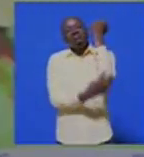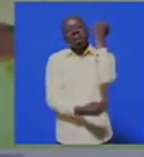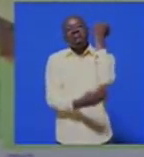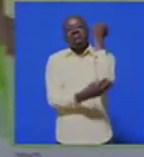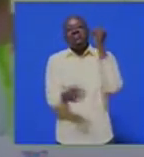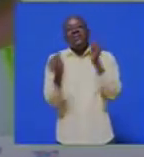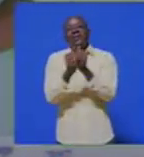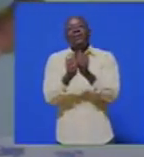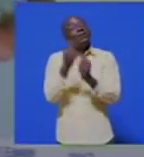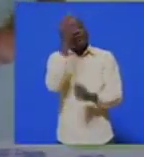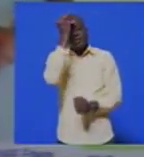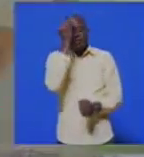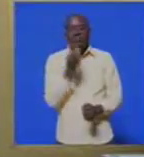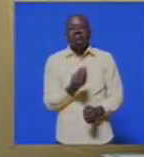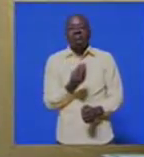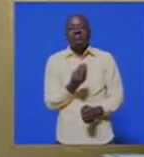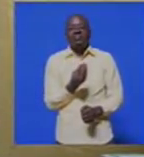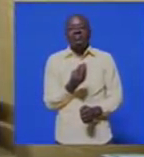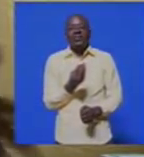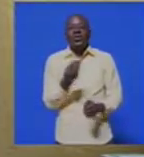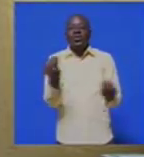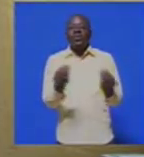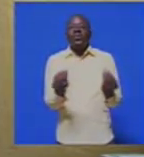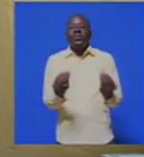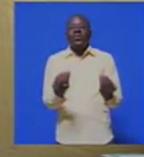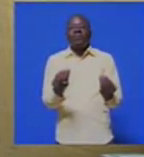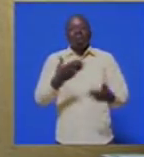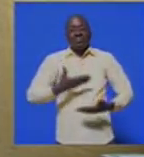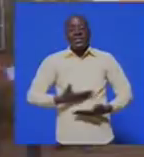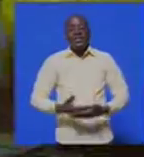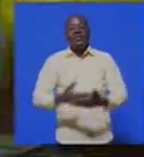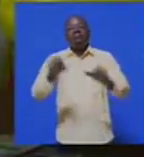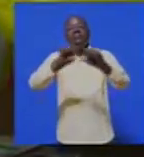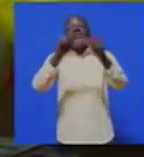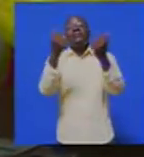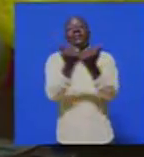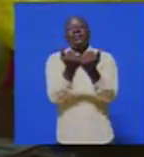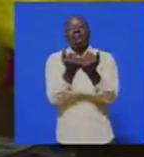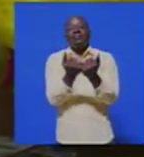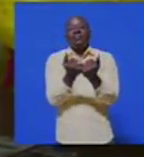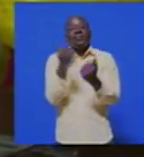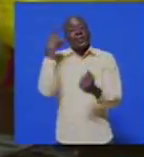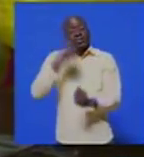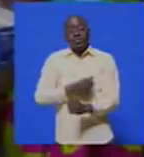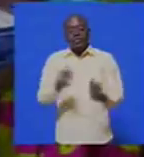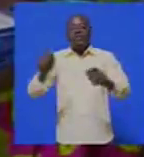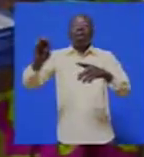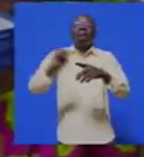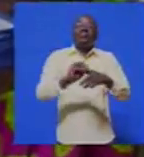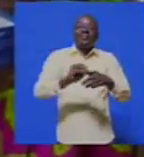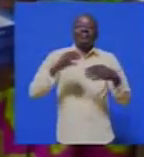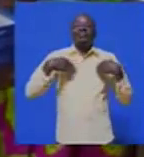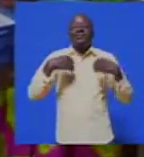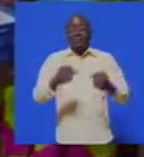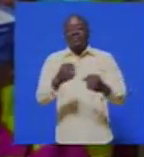les orphelins. D'où la naissance de notre association. Pour le suivi sanitaire de ces enfants,